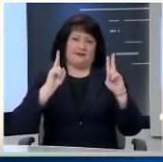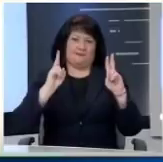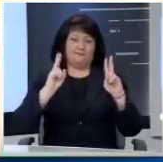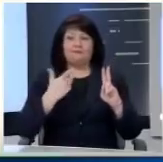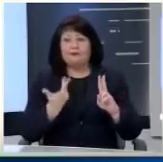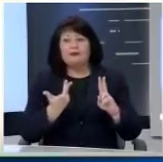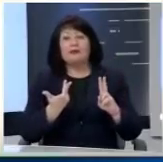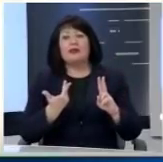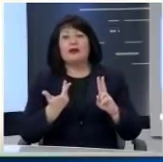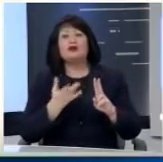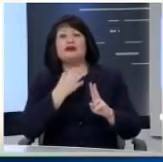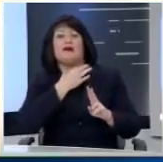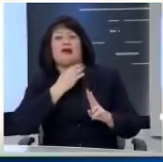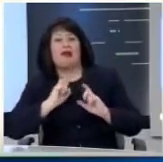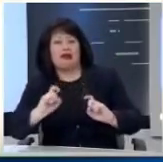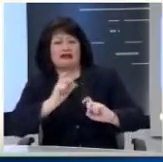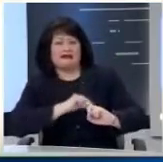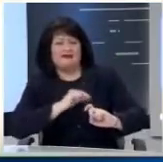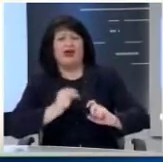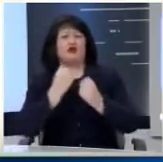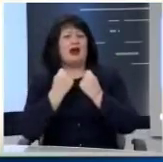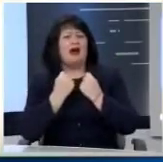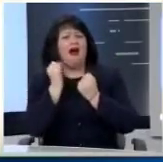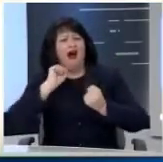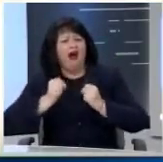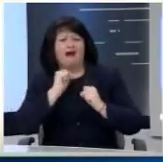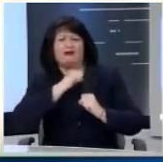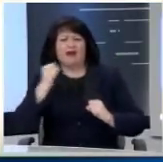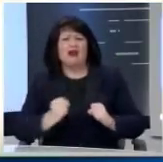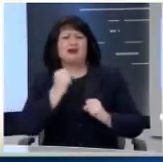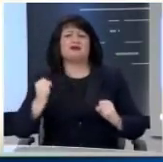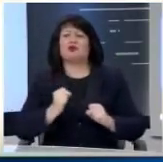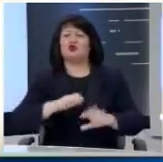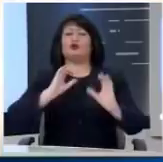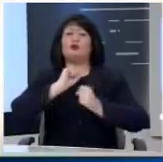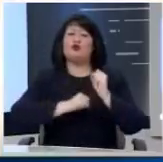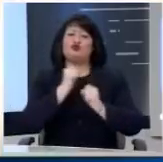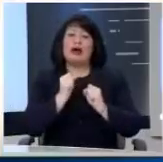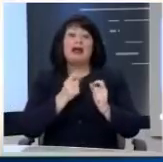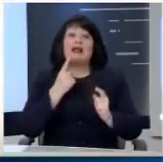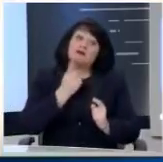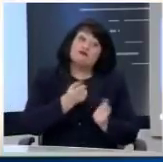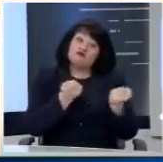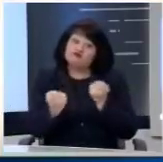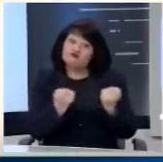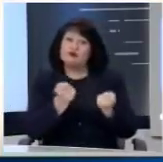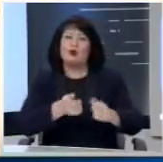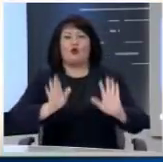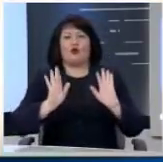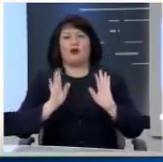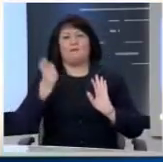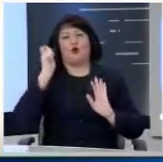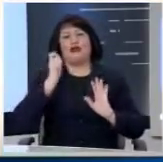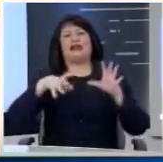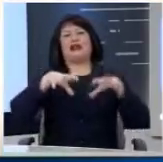Εναντί κάθε λογής εξαρτήσεων από συμφέροντα, αυταρχισμούς, κάθε πιθανή απόπειρα από διηγέτησή της, είτε από την